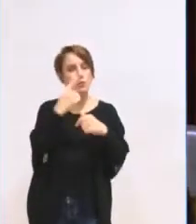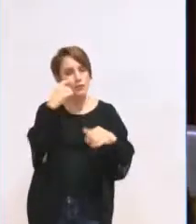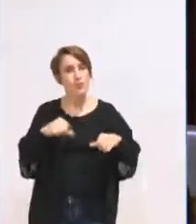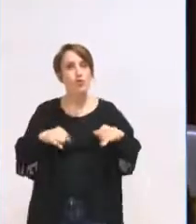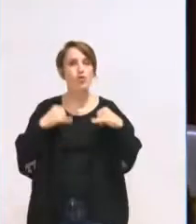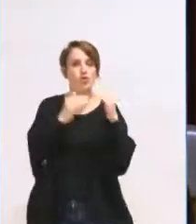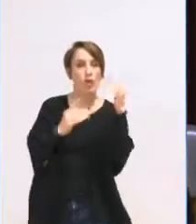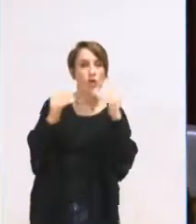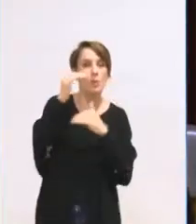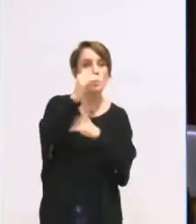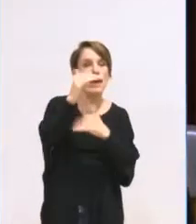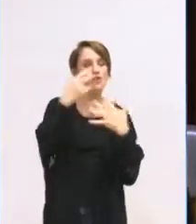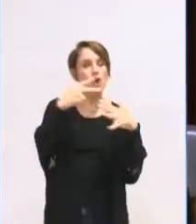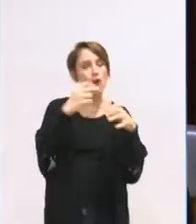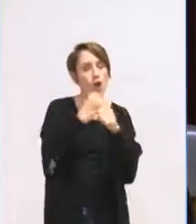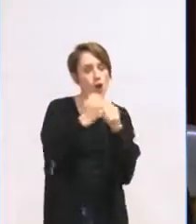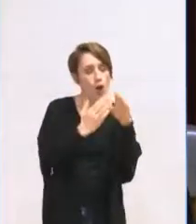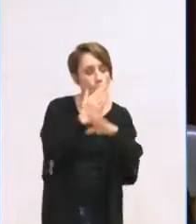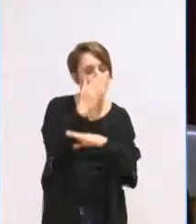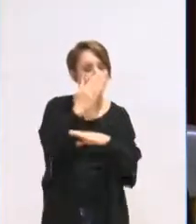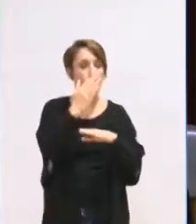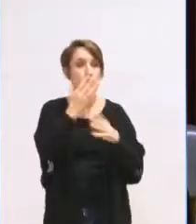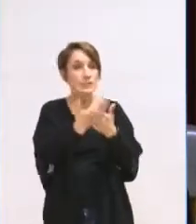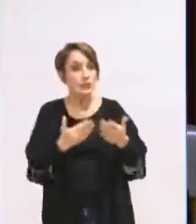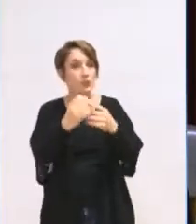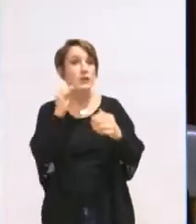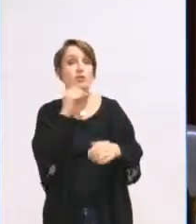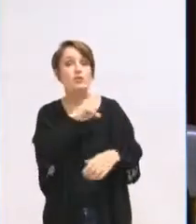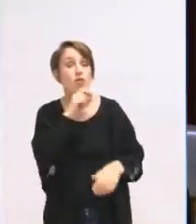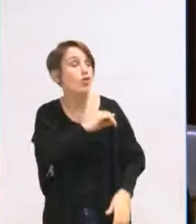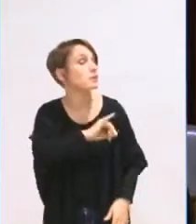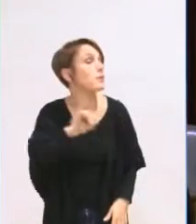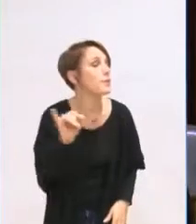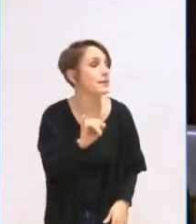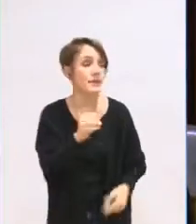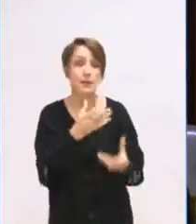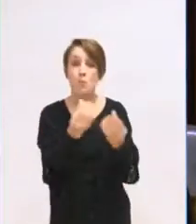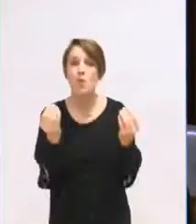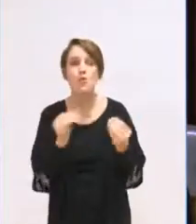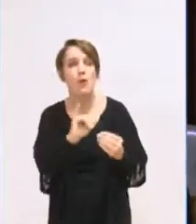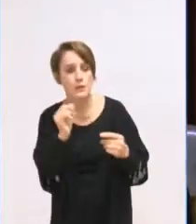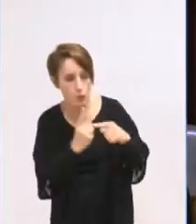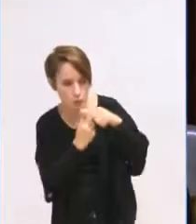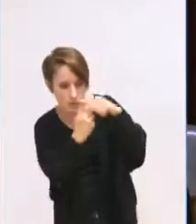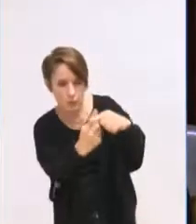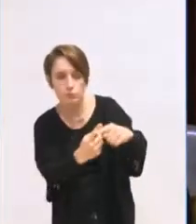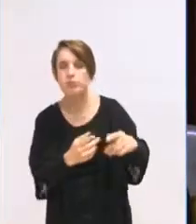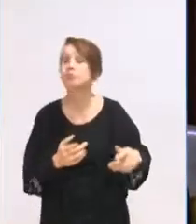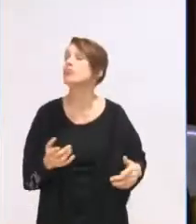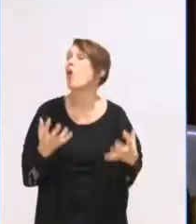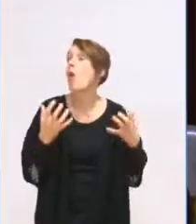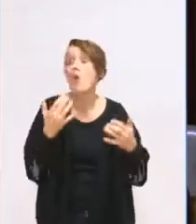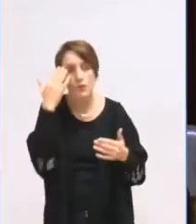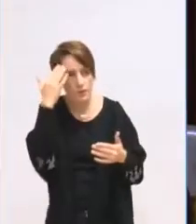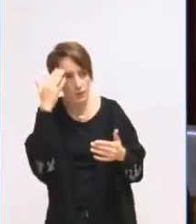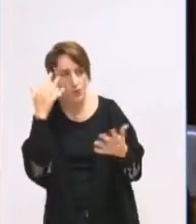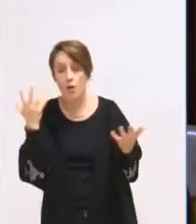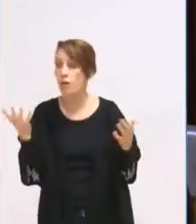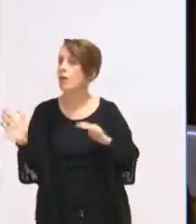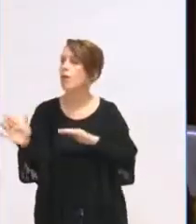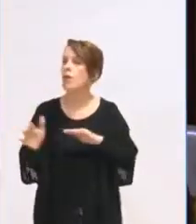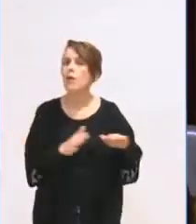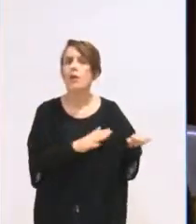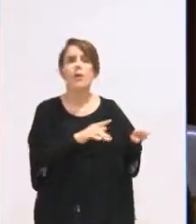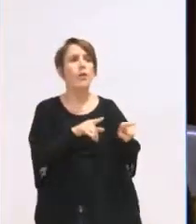d'urgence. Quels jeunes majeurs là aussi? Vers quelle population en particulier? Nous souhaitons savoir les moyens que vous voulez mettre sur